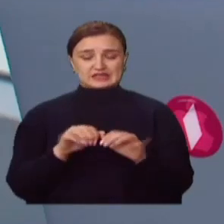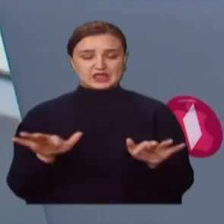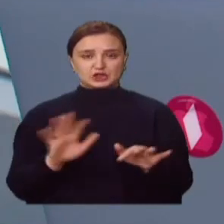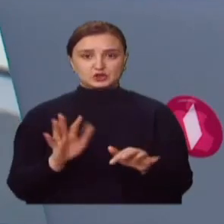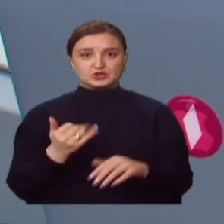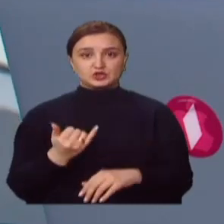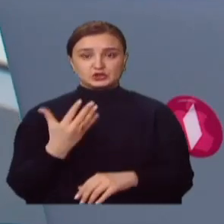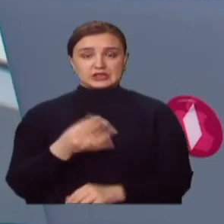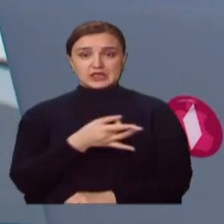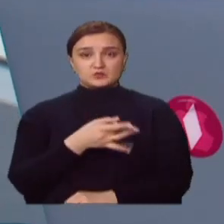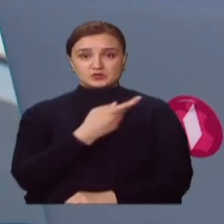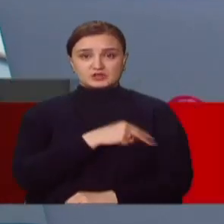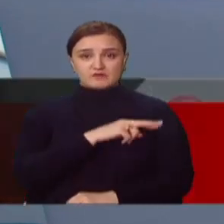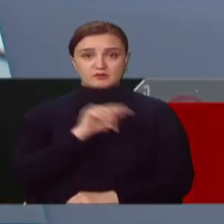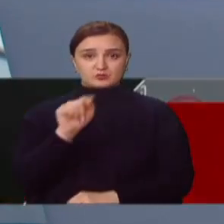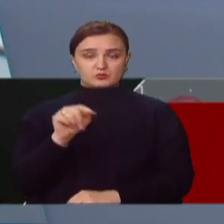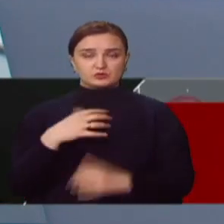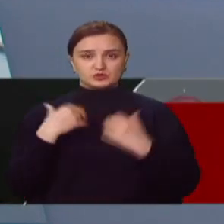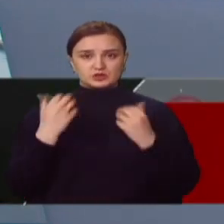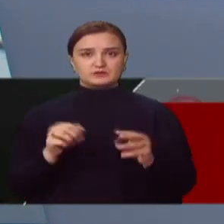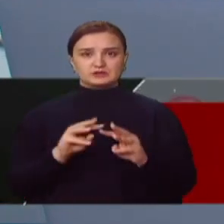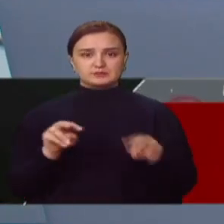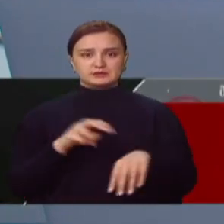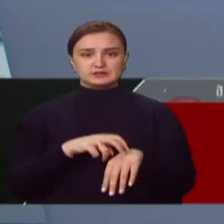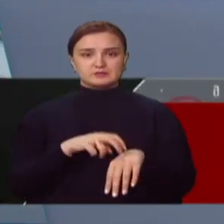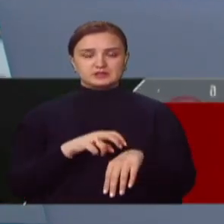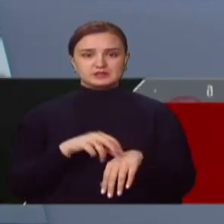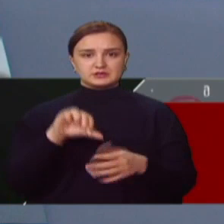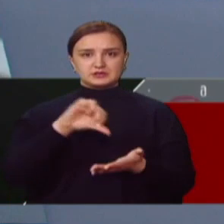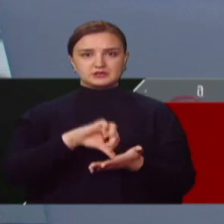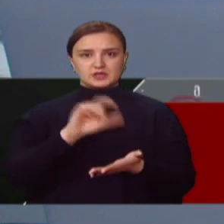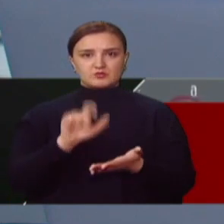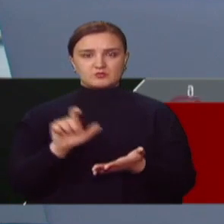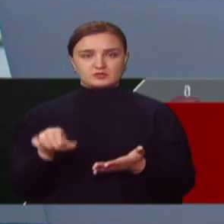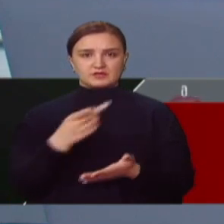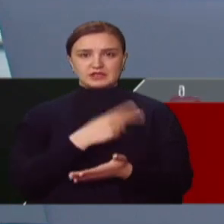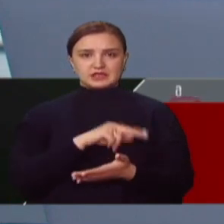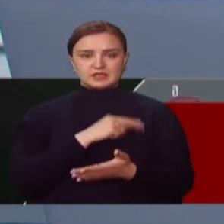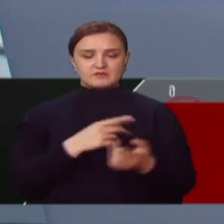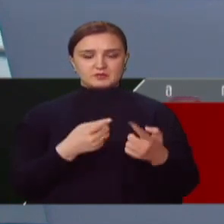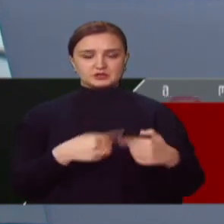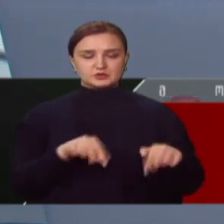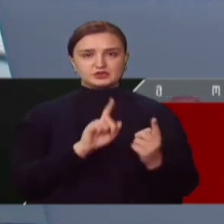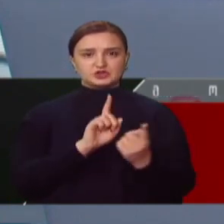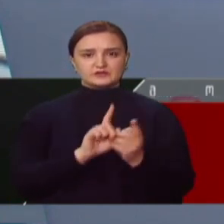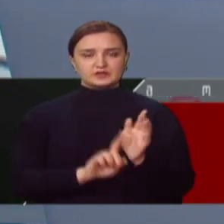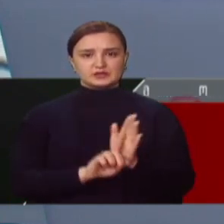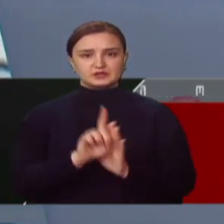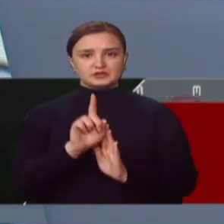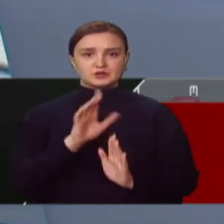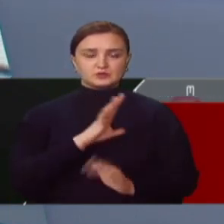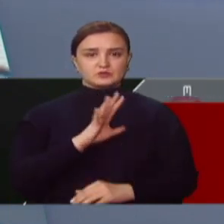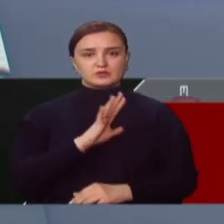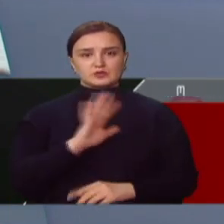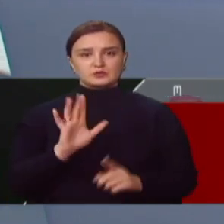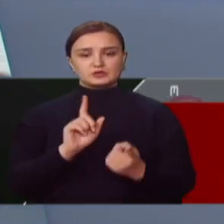Амцотапши республикур саавадму копаши жандатсу самистро самедицино холдингис армомадгелебиси да клиникис персонали шехвадра ицгеба. Как это туара